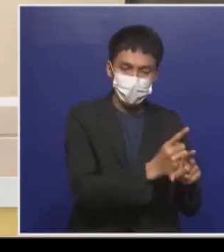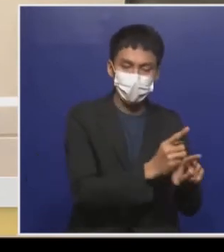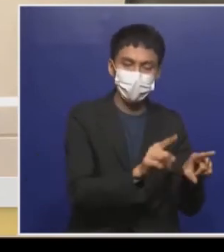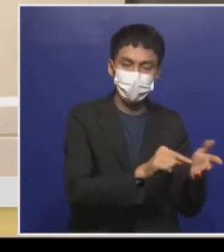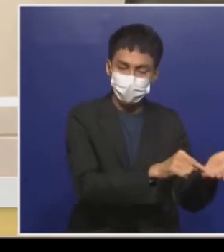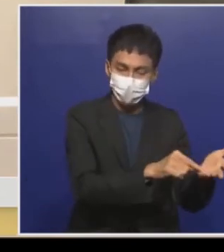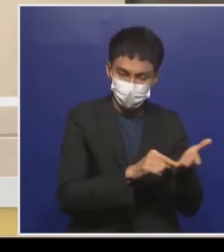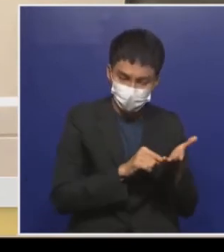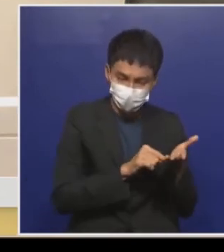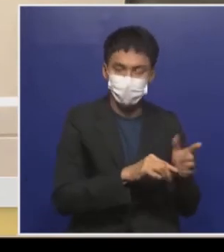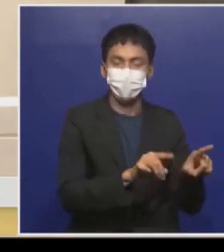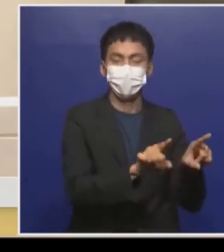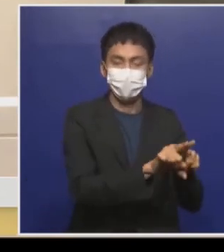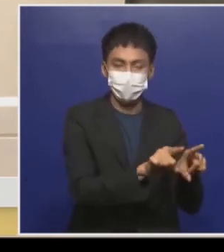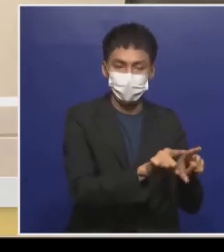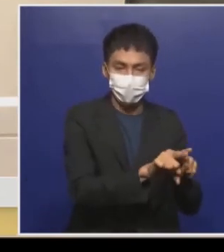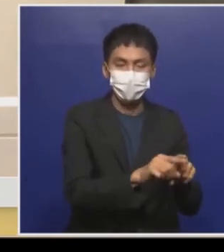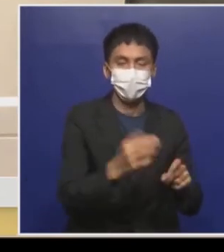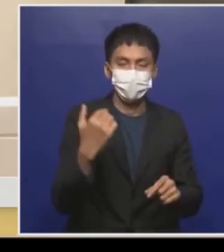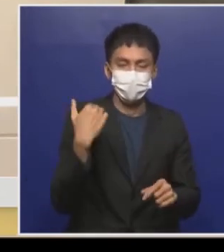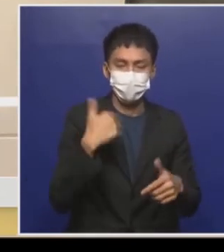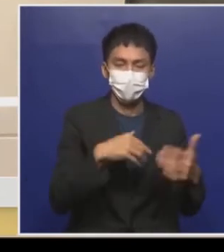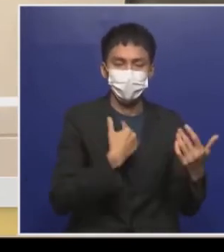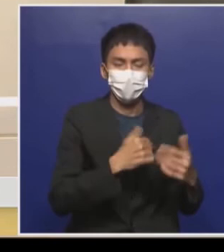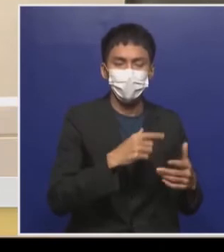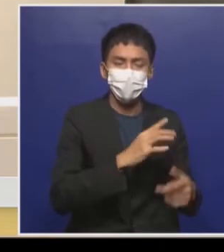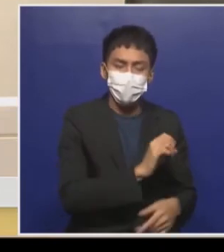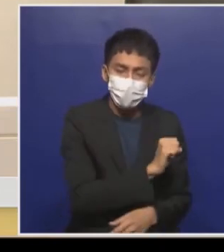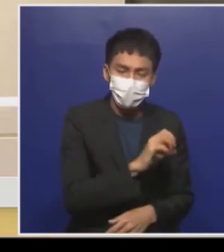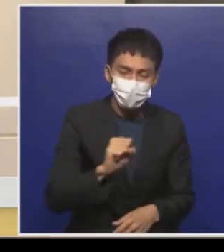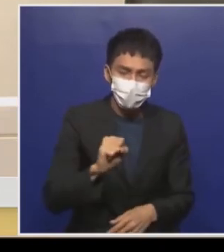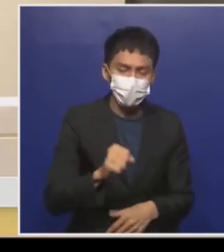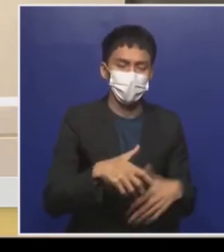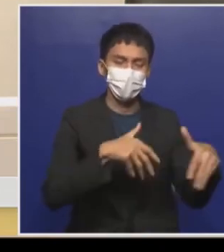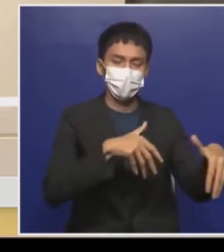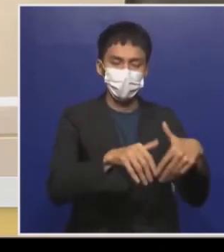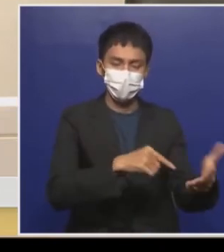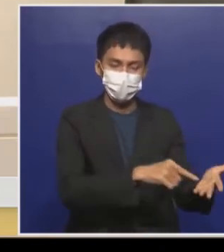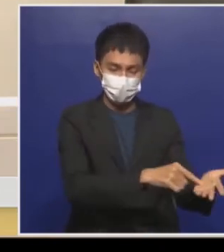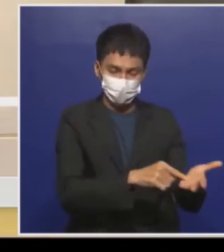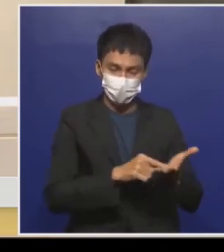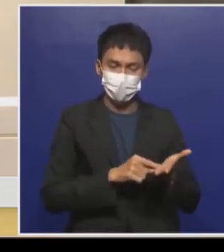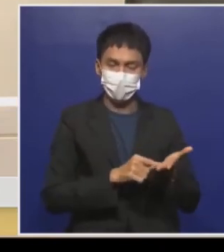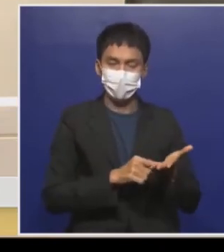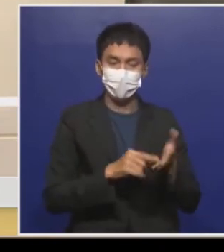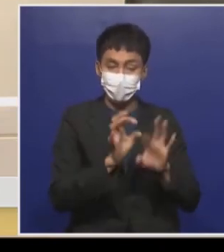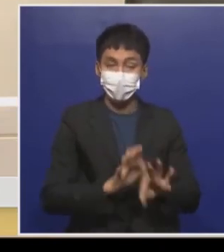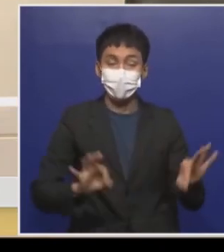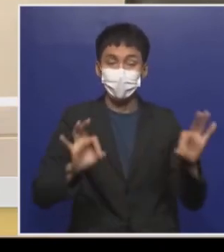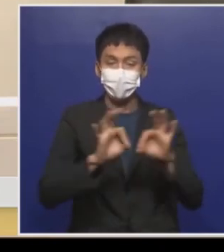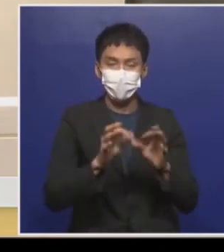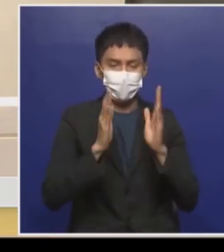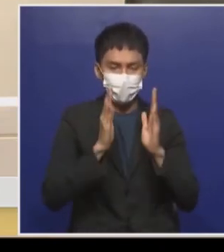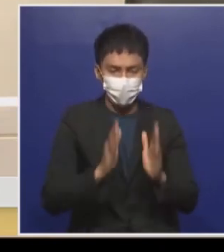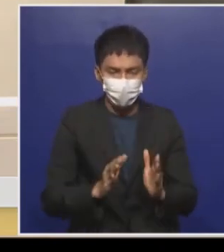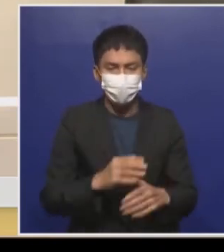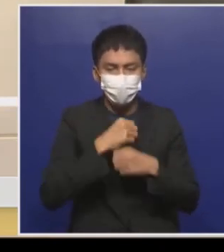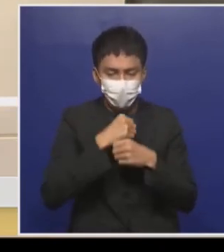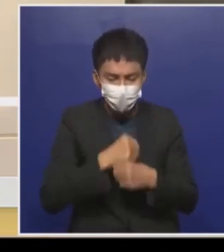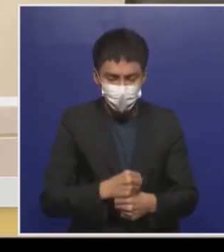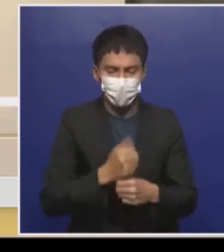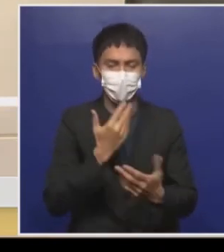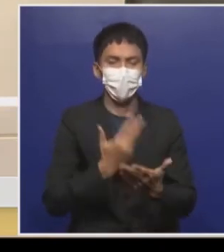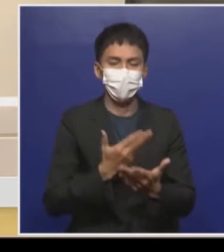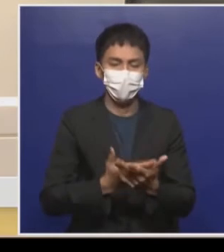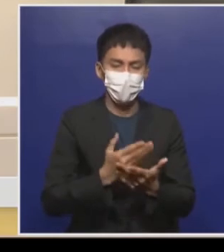่านสมาชิค สภาผู้ชาีสดรส และประชาชนเสนอมาวาประชาชนนั้นควรมีบําณานแต่